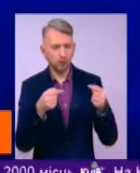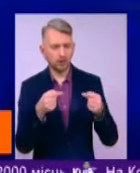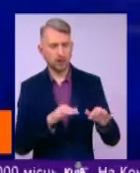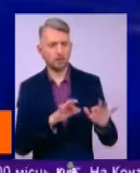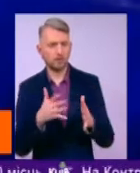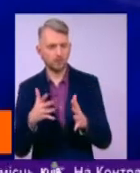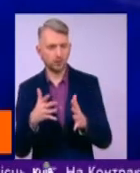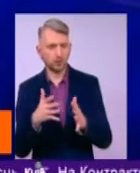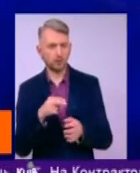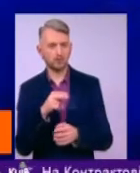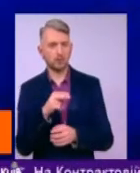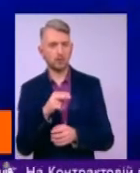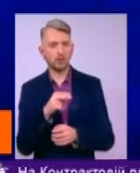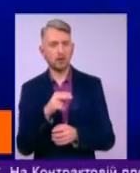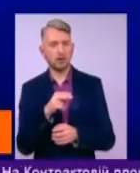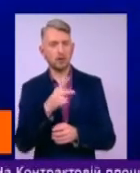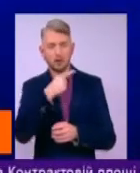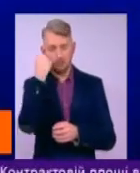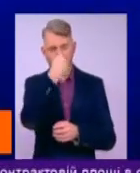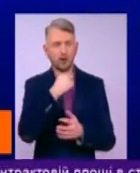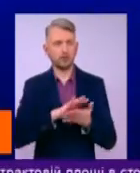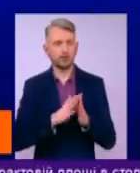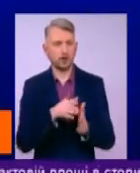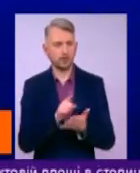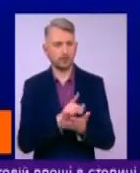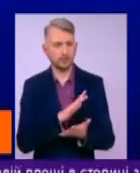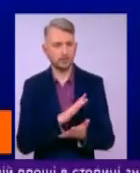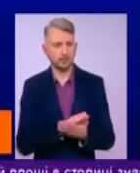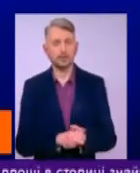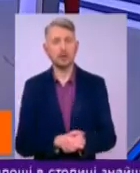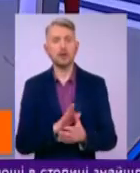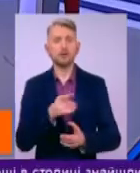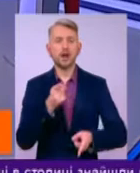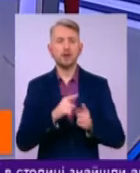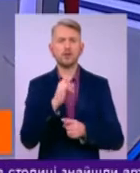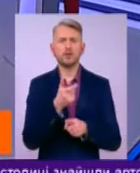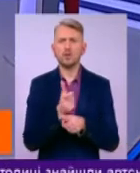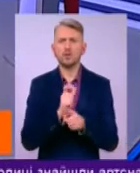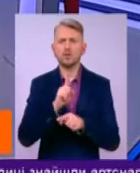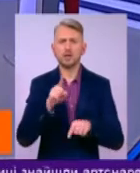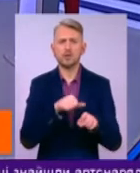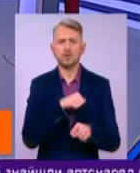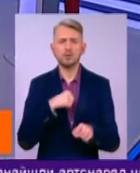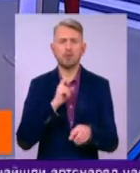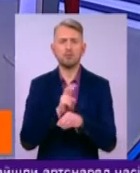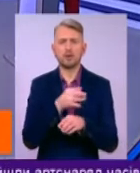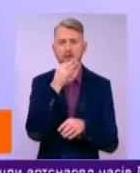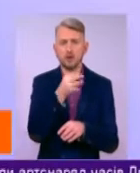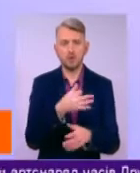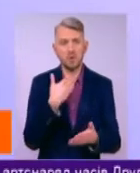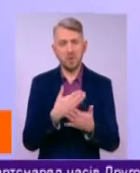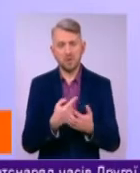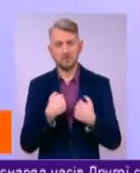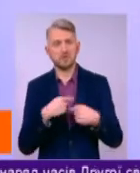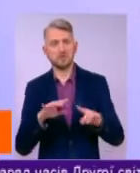випадку, індивідуальна ситуація, скажімо так. Тобто, бо в реальності дитина дуже рідко сама піде і скаже, ось зі мною